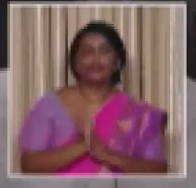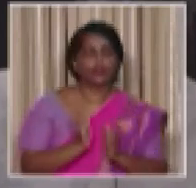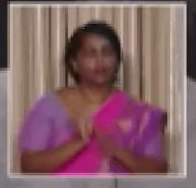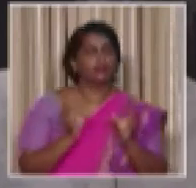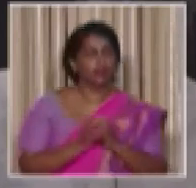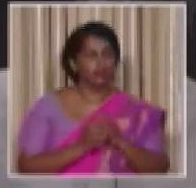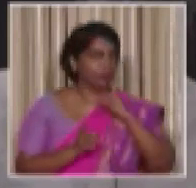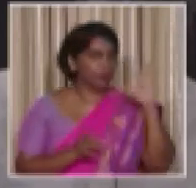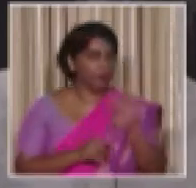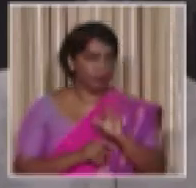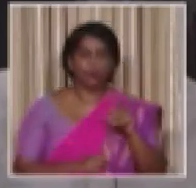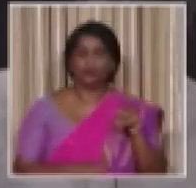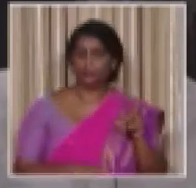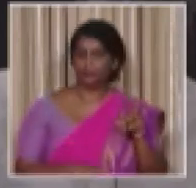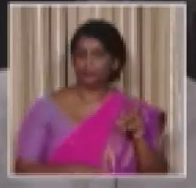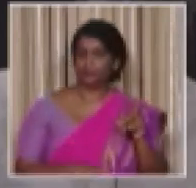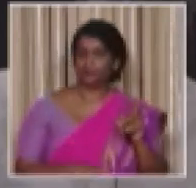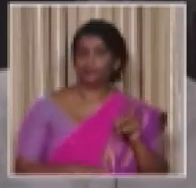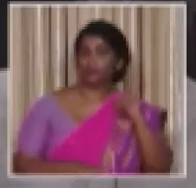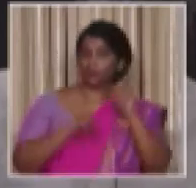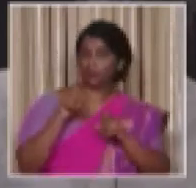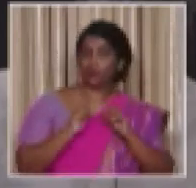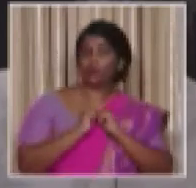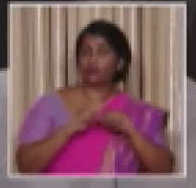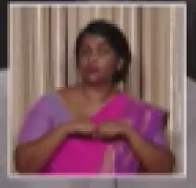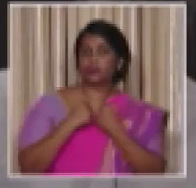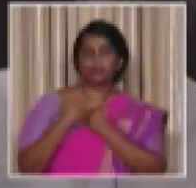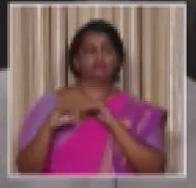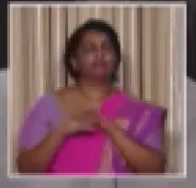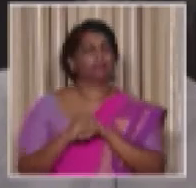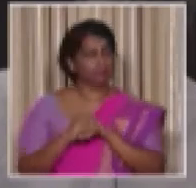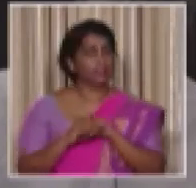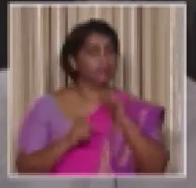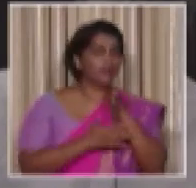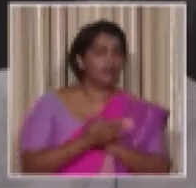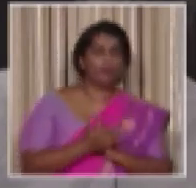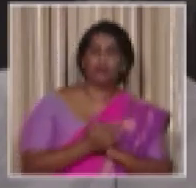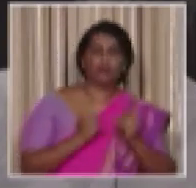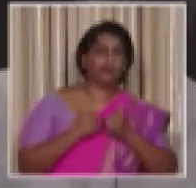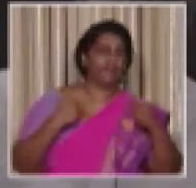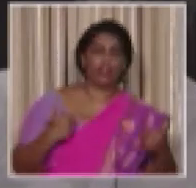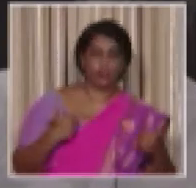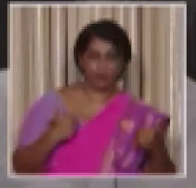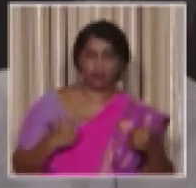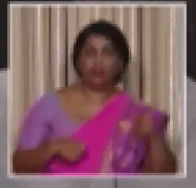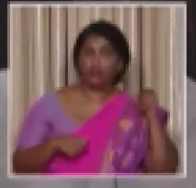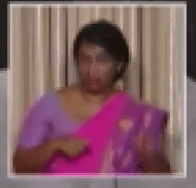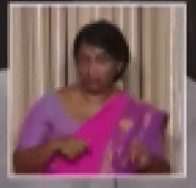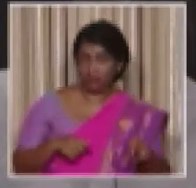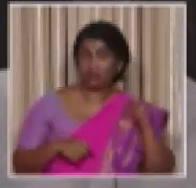කාර්යක සභාවටත් කැඳවන්න කටයුතු කරලා තිනෝ. පිරිසක් ඉන්නවා උත්්‍ය සමිතිය නියෝජනය කරමින්. තව පිරිසක් ඉන්නවා ඊට පිටින් කොටස. දැන්